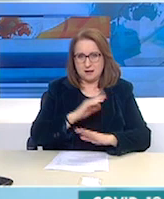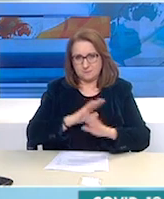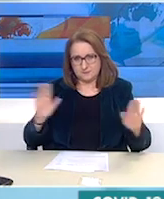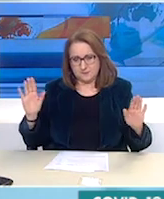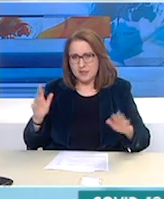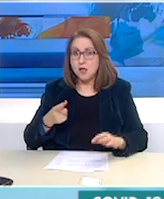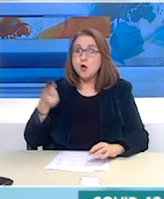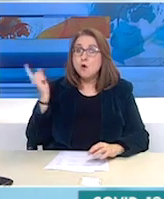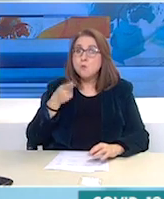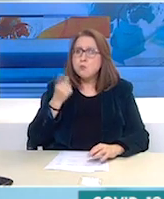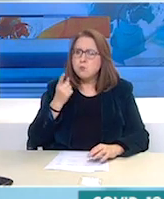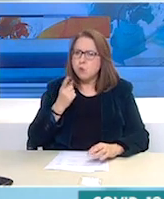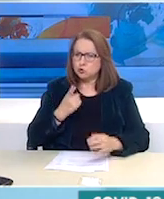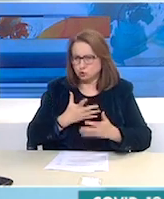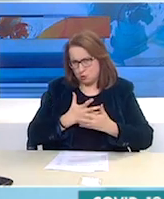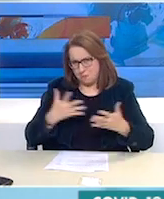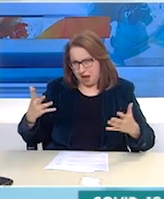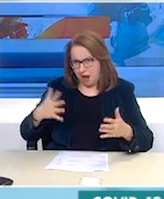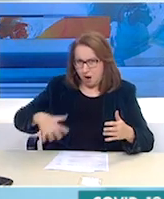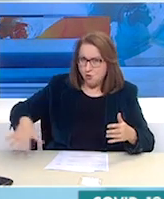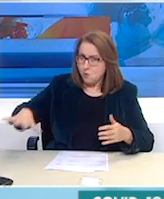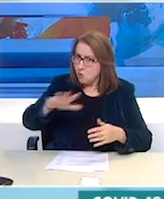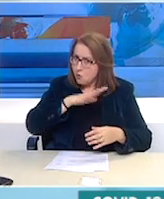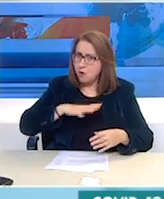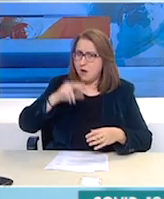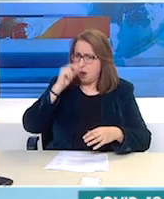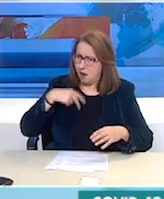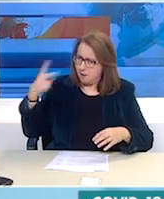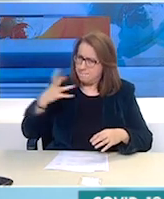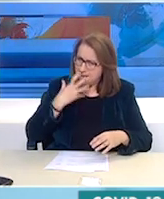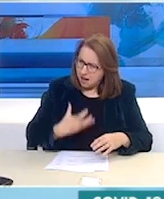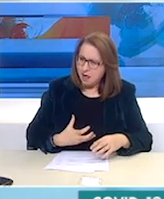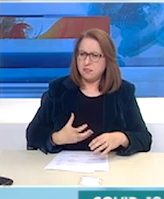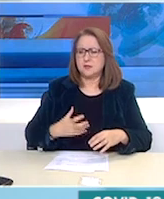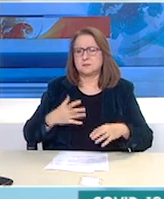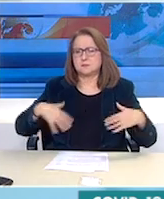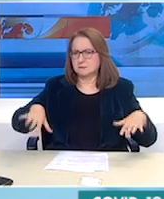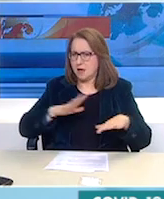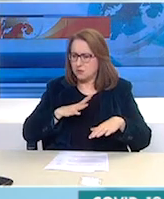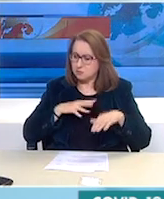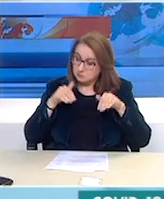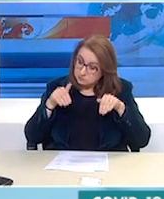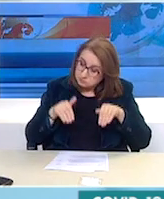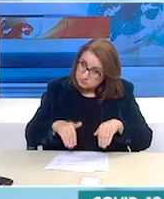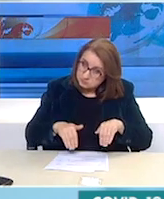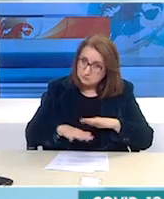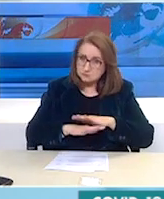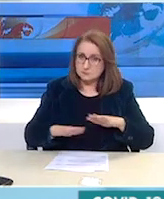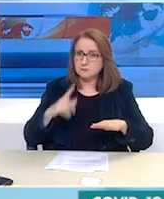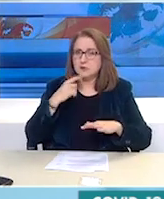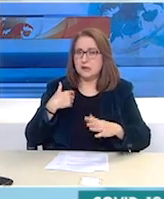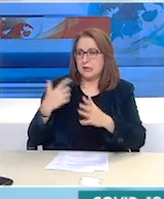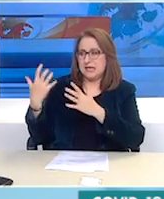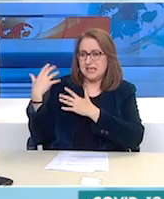συντριπτική πλειοψηφία της Εκκλησίας και των πιστών ακολούθησαν τις συστάσεις της ιεραρχίας της Εκκλησίας και τους νόμους της πολιτείας, δίνοντας μήνυμα